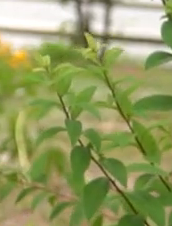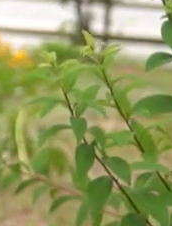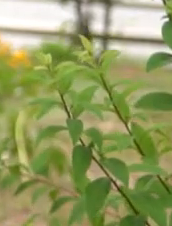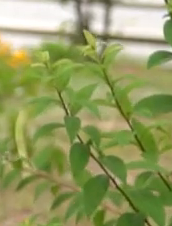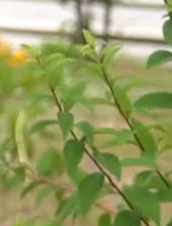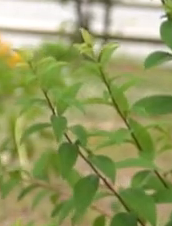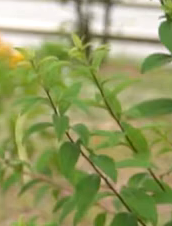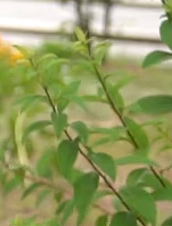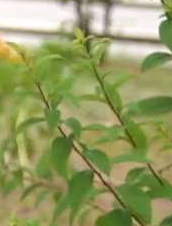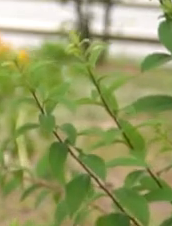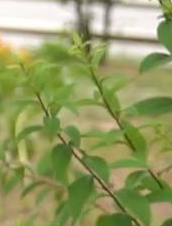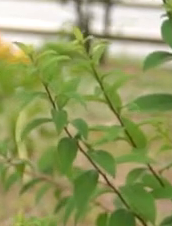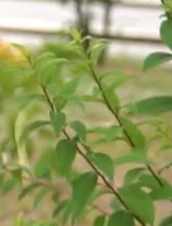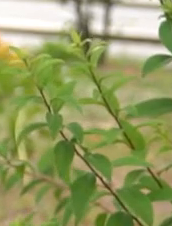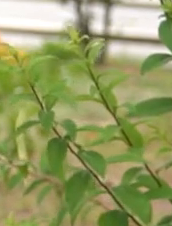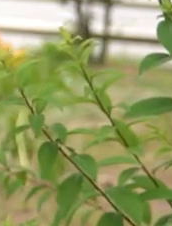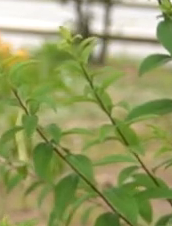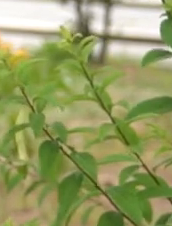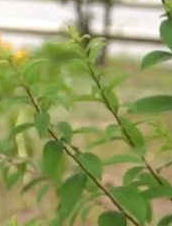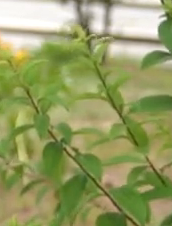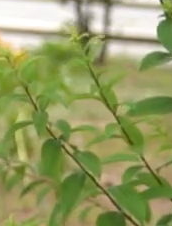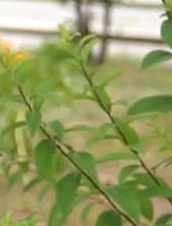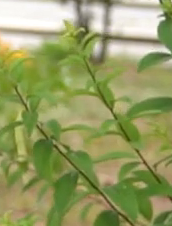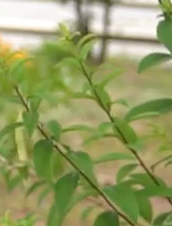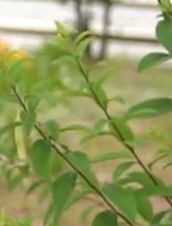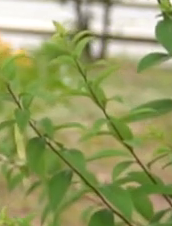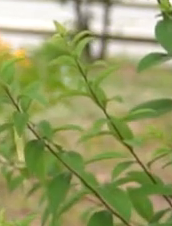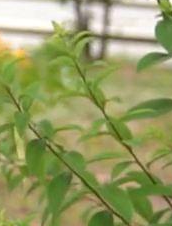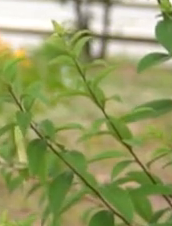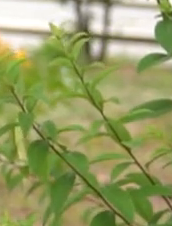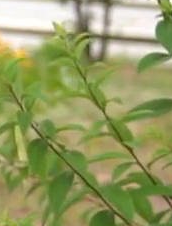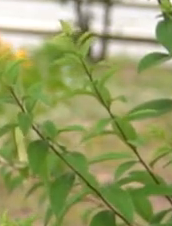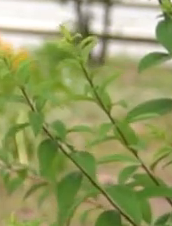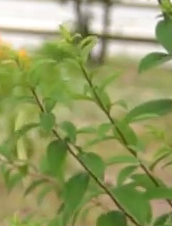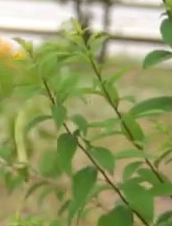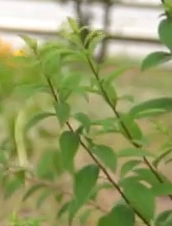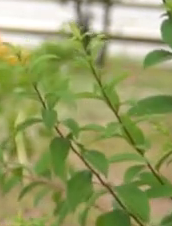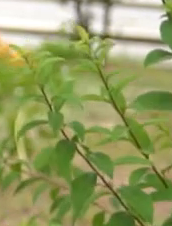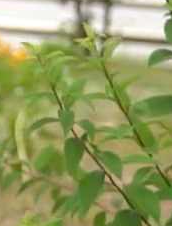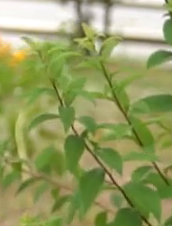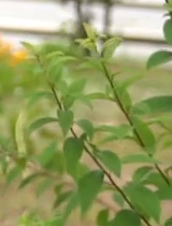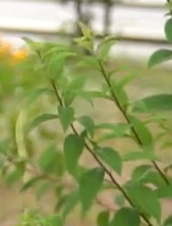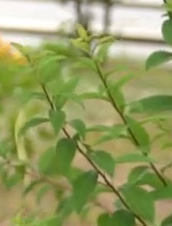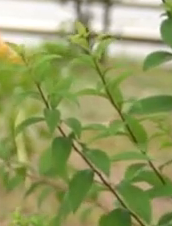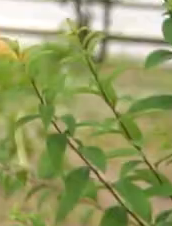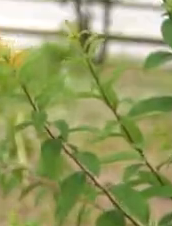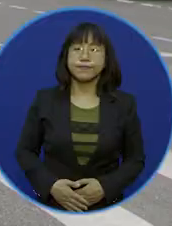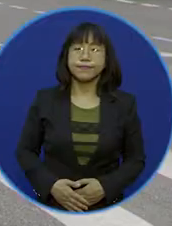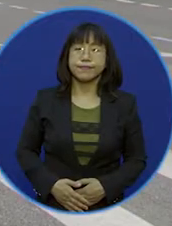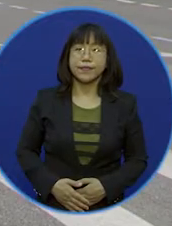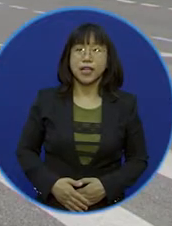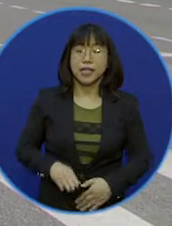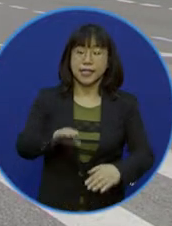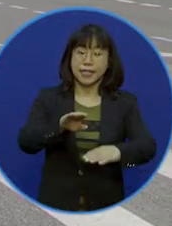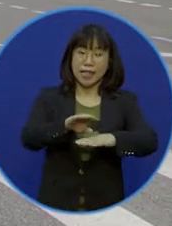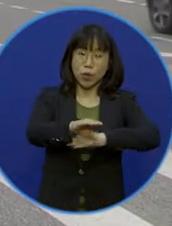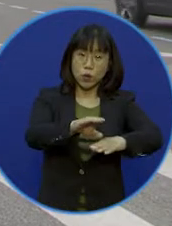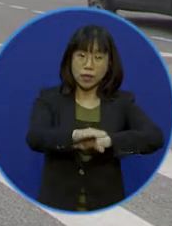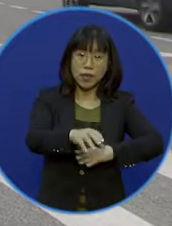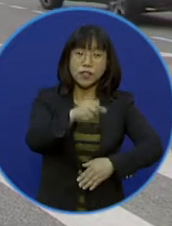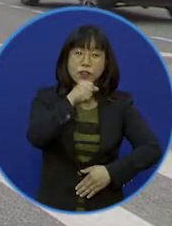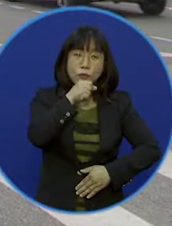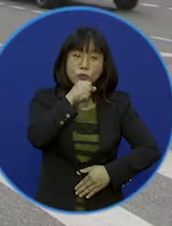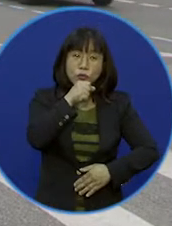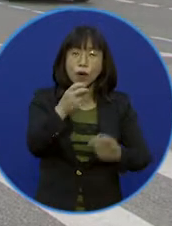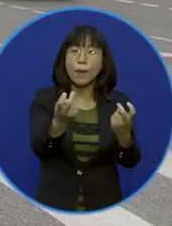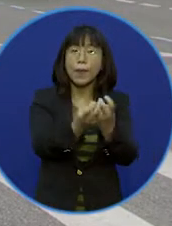미세먼지를 감축하는 차량의 혜택을 주는 7용 차마 일이지 제로 일어나 됩니다 승용차